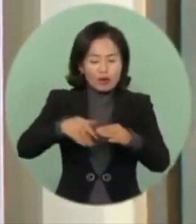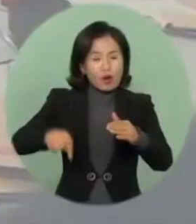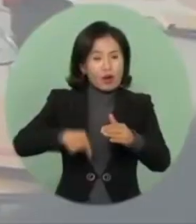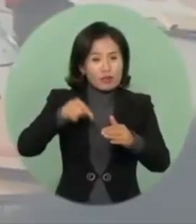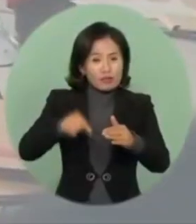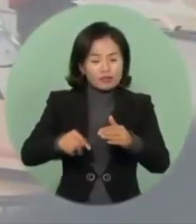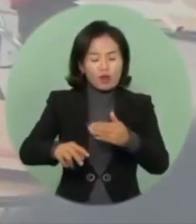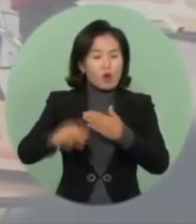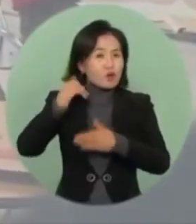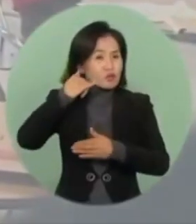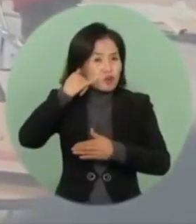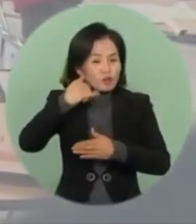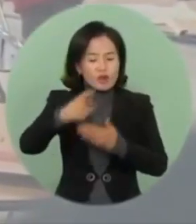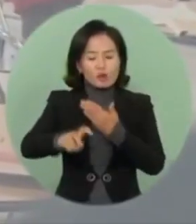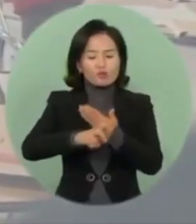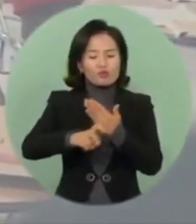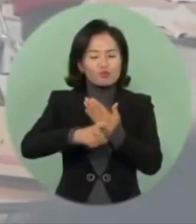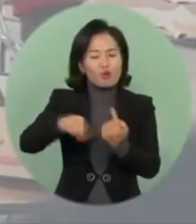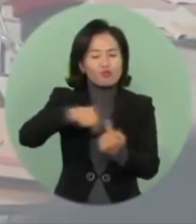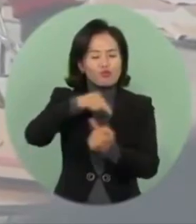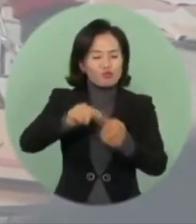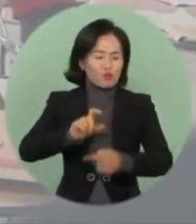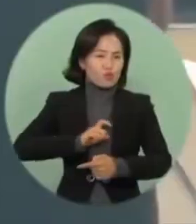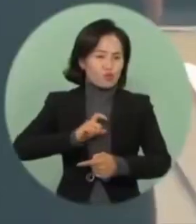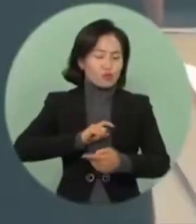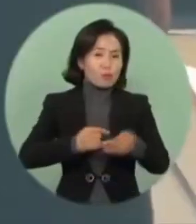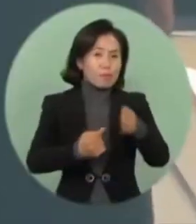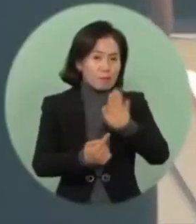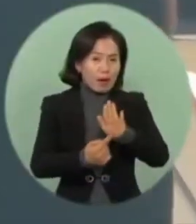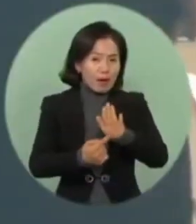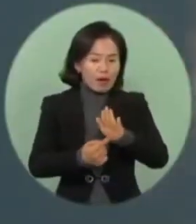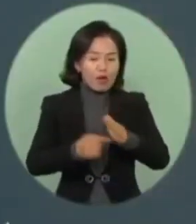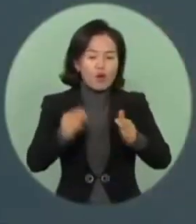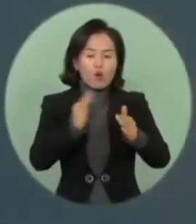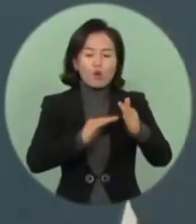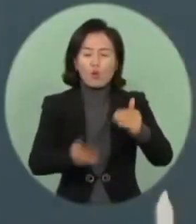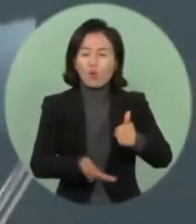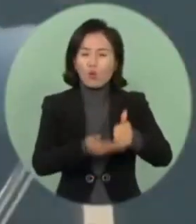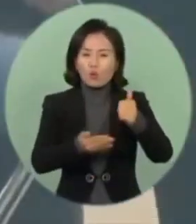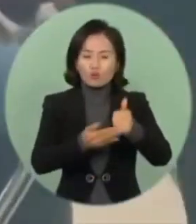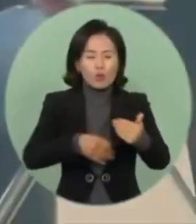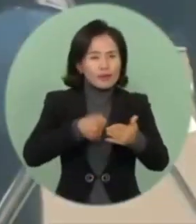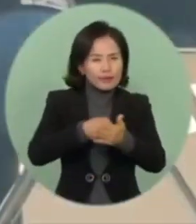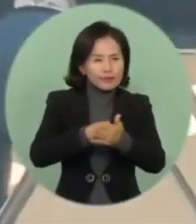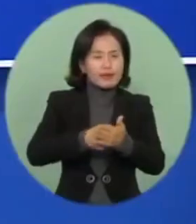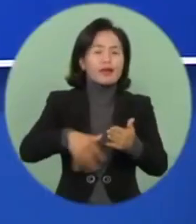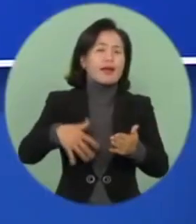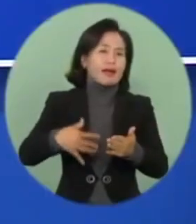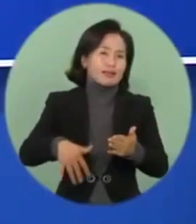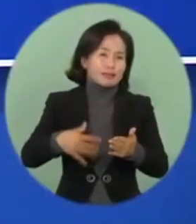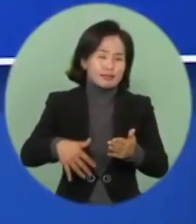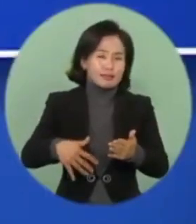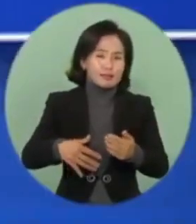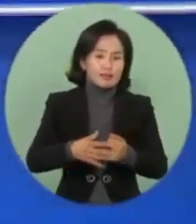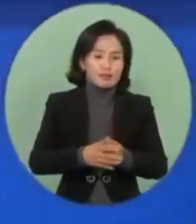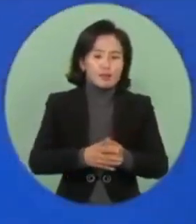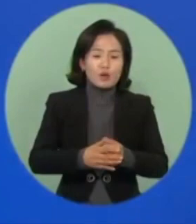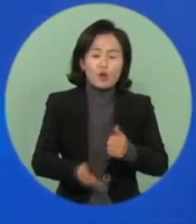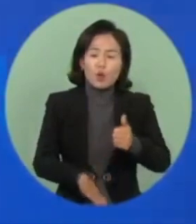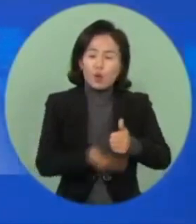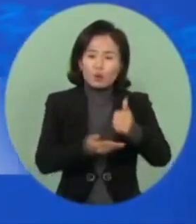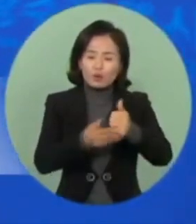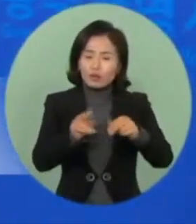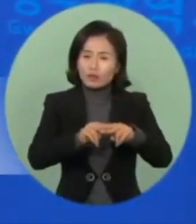홍보방을 불법으로 운영한 의혹이 제기되면서 공천 확정이 보류된 상황이었습니다 정후보의 공천을